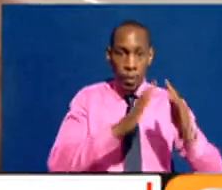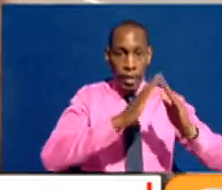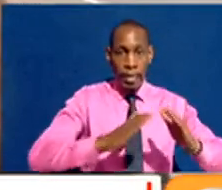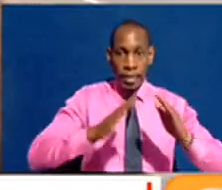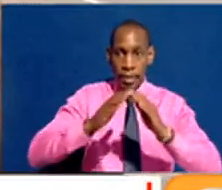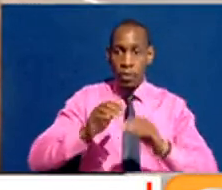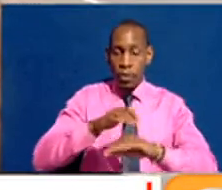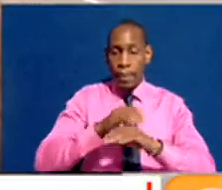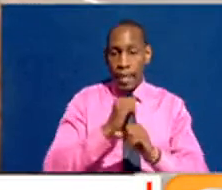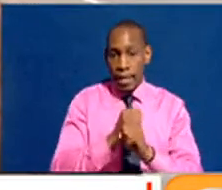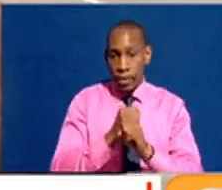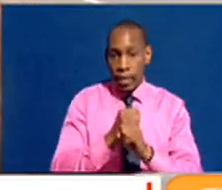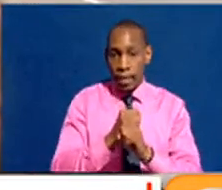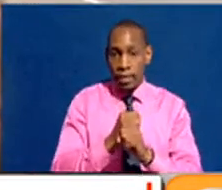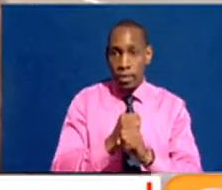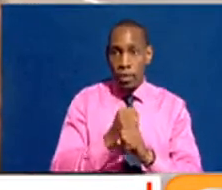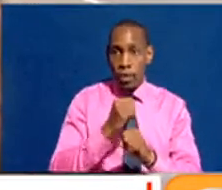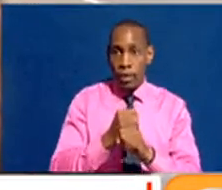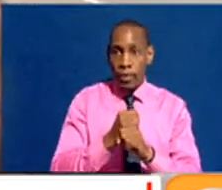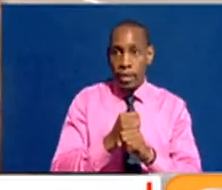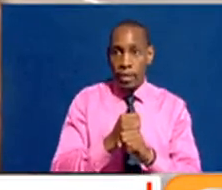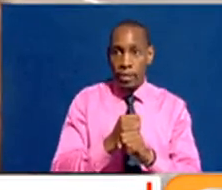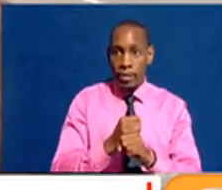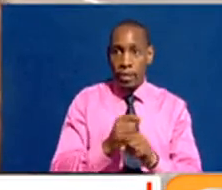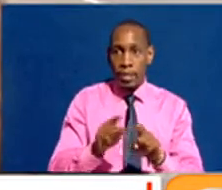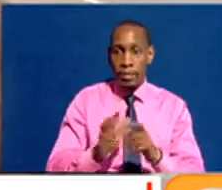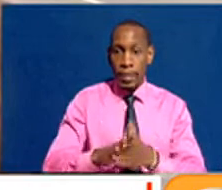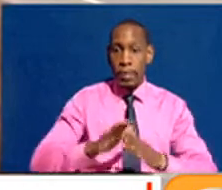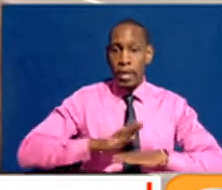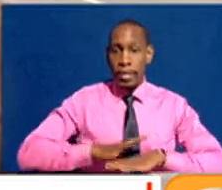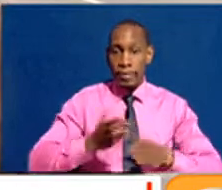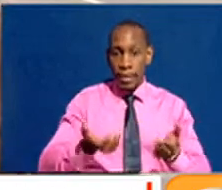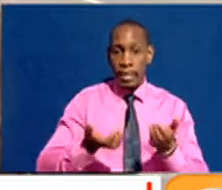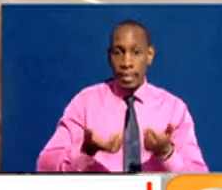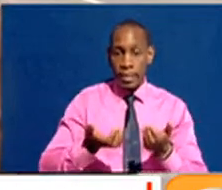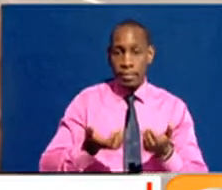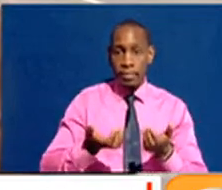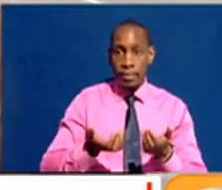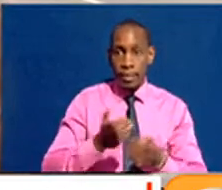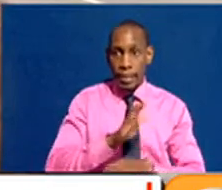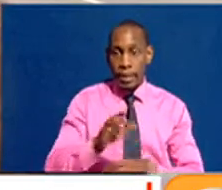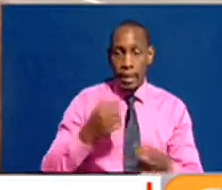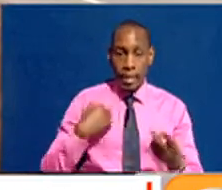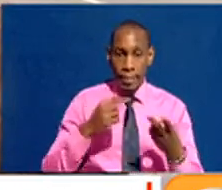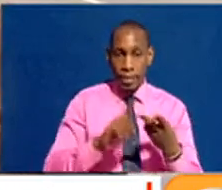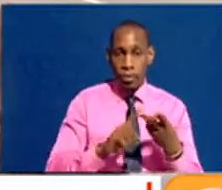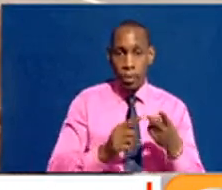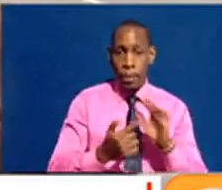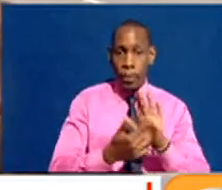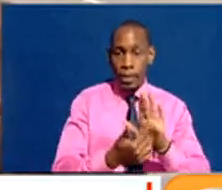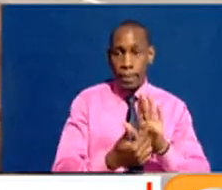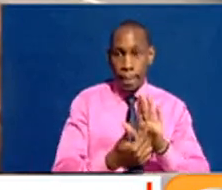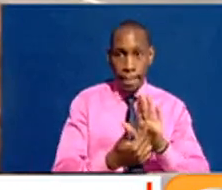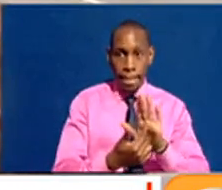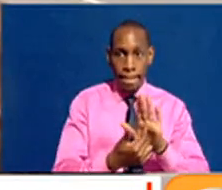wameweza kupata ajira, wanafanya kazi na kutoshelesha mahitaji yao. La pili,